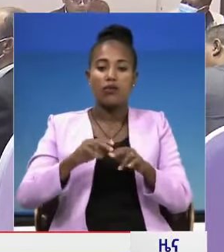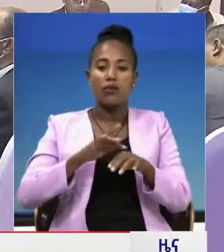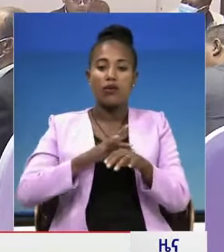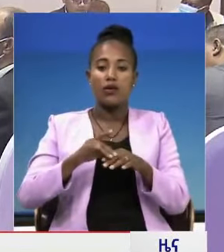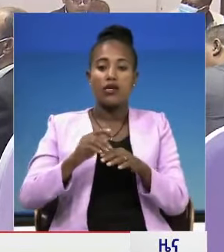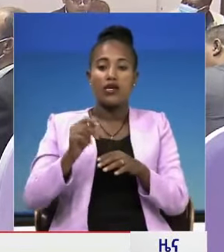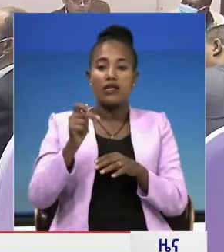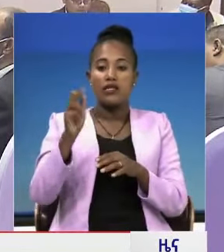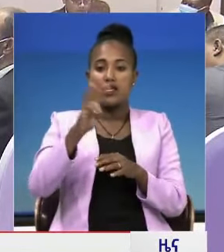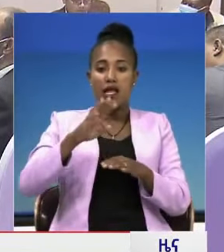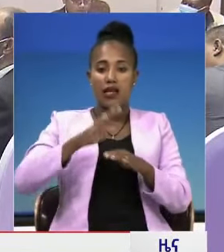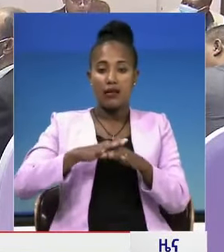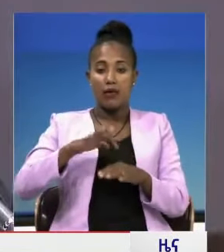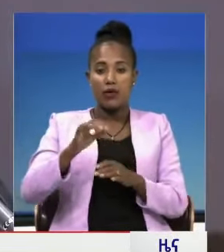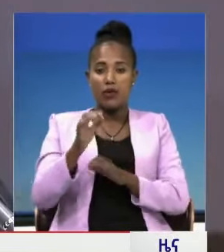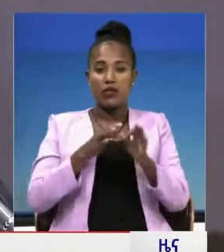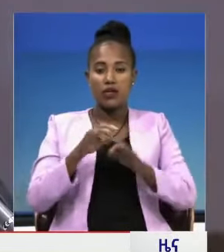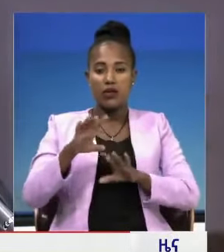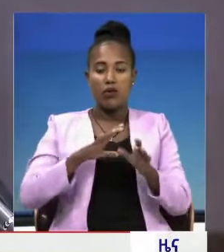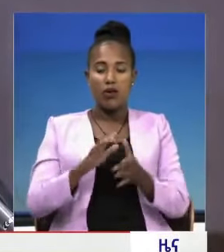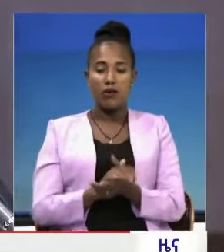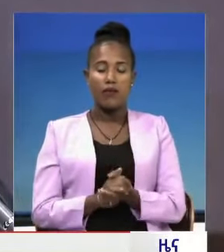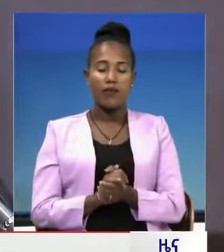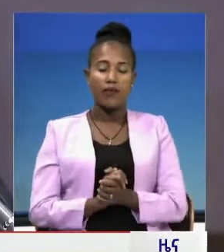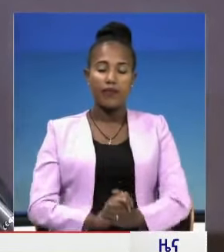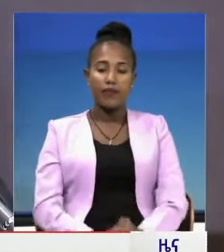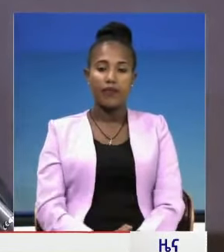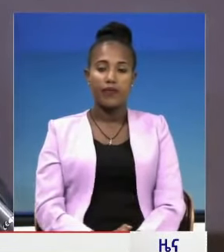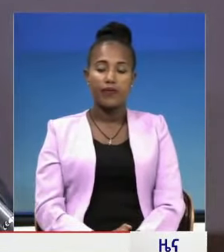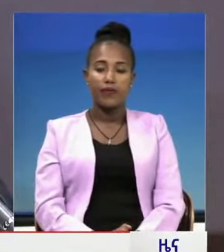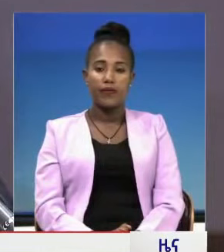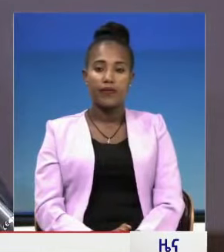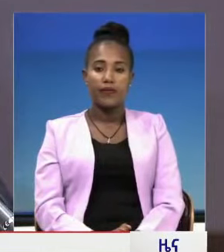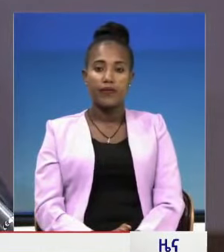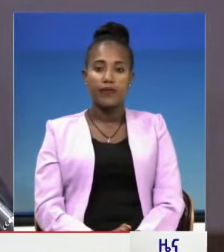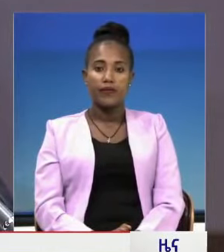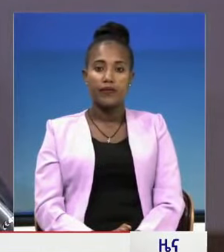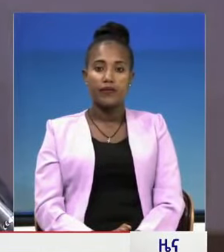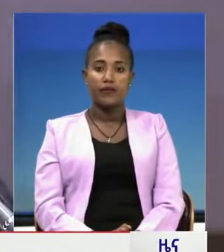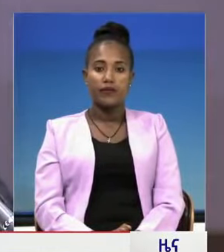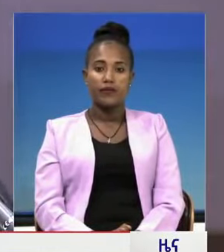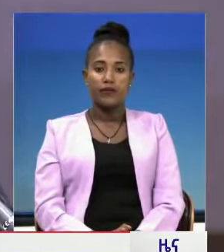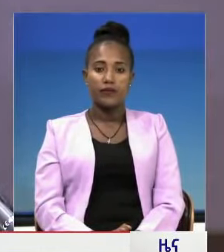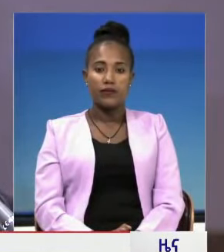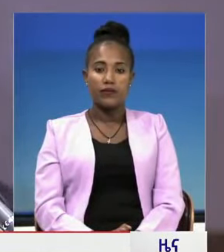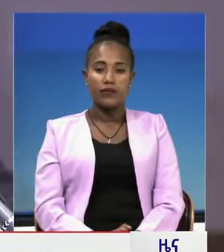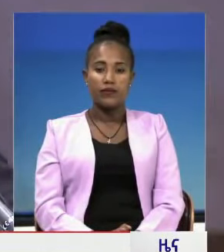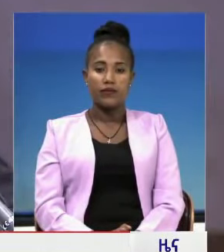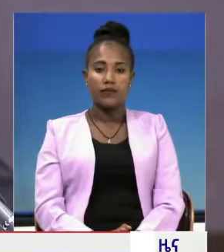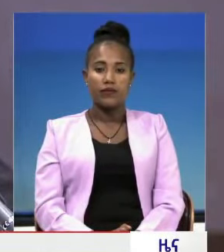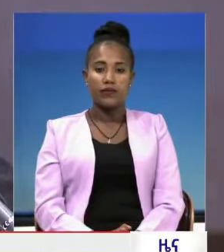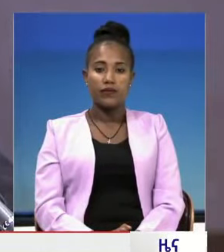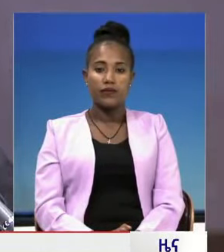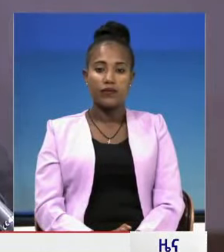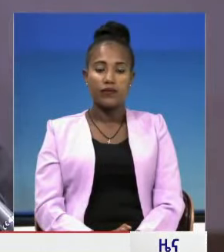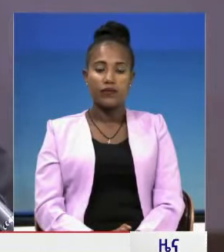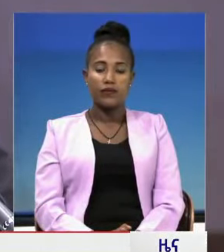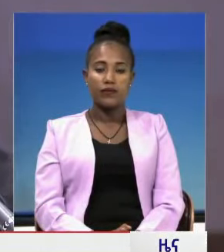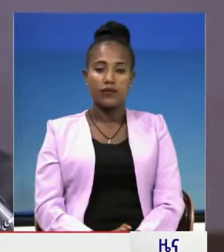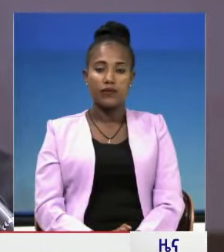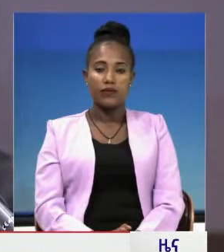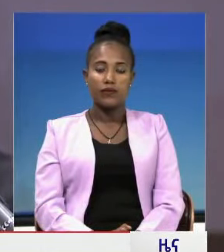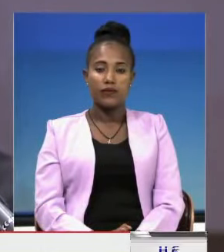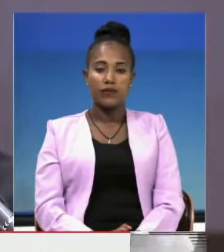ሰፍረው እንደሚገኙ ገለጻ ተደርጓል። The government of Amhara, in collaboration with UN agencies and other